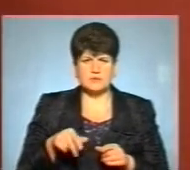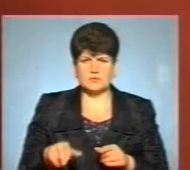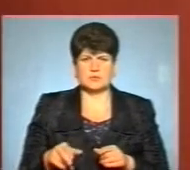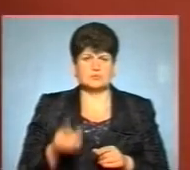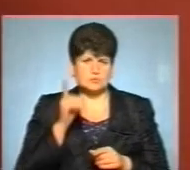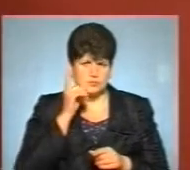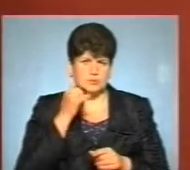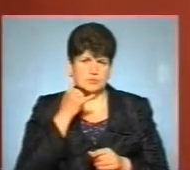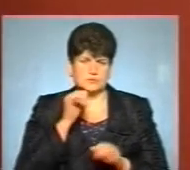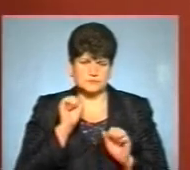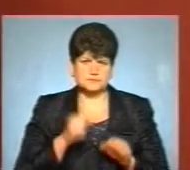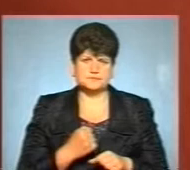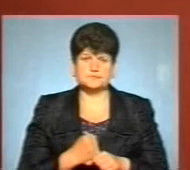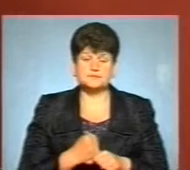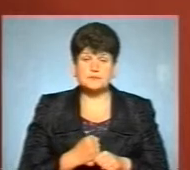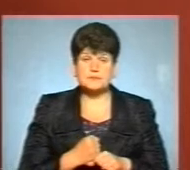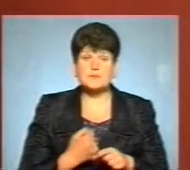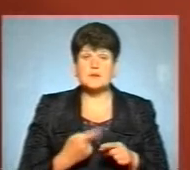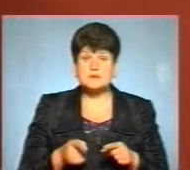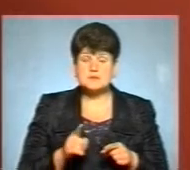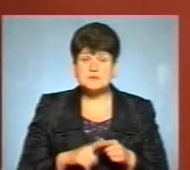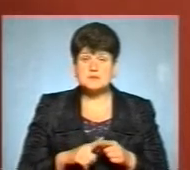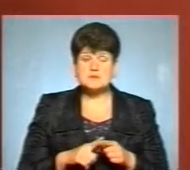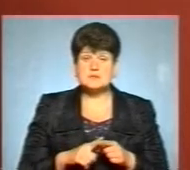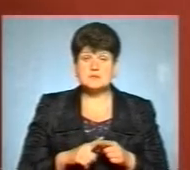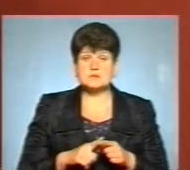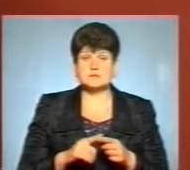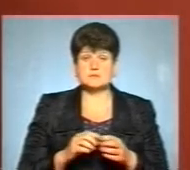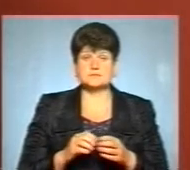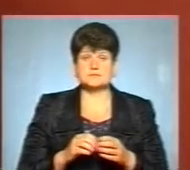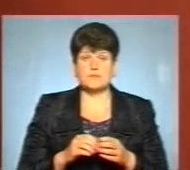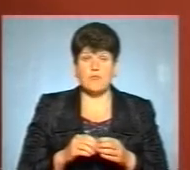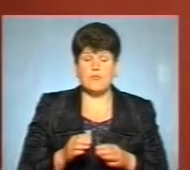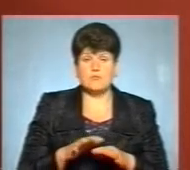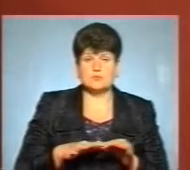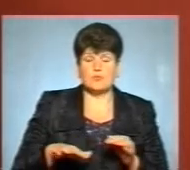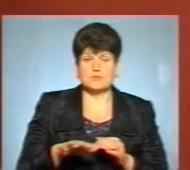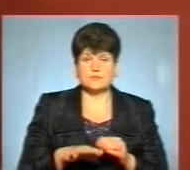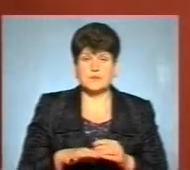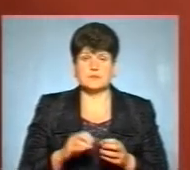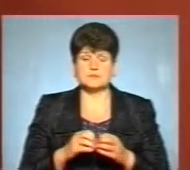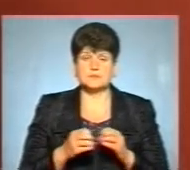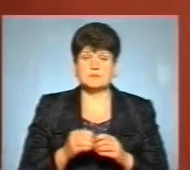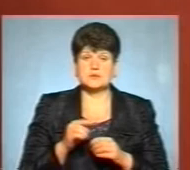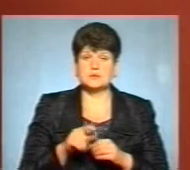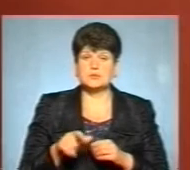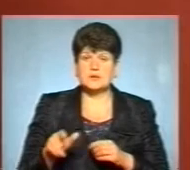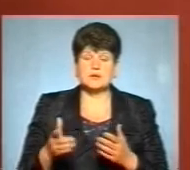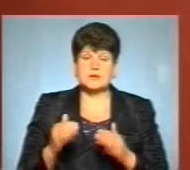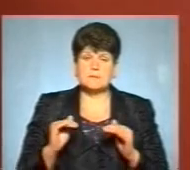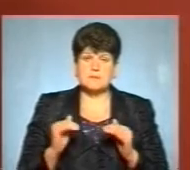зробити. Звичайно, що це виклики між поколіннями. Але грань тих, які людей, які